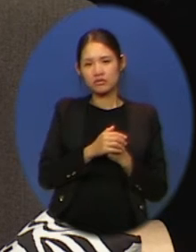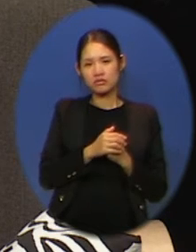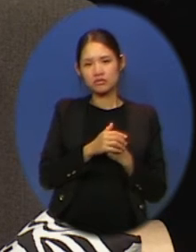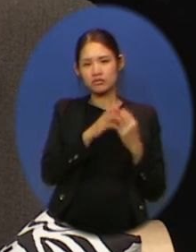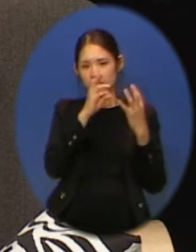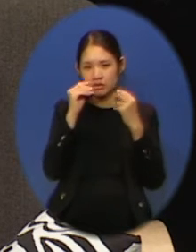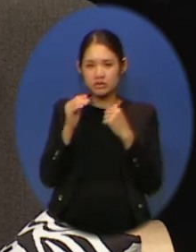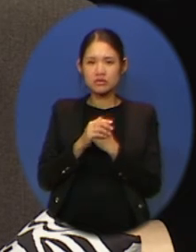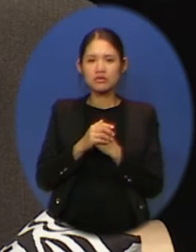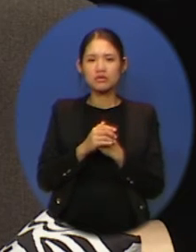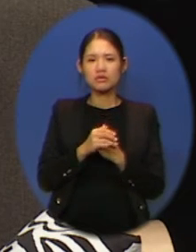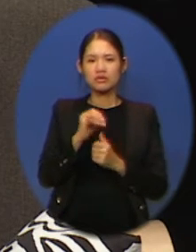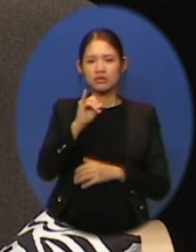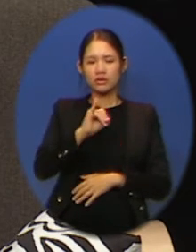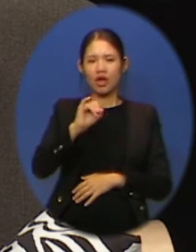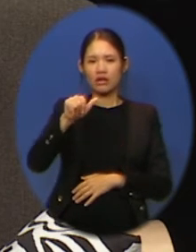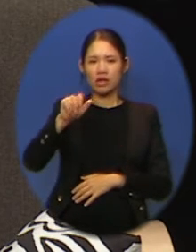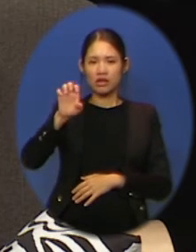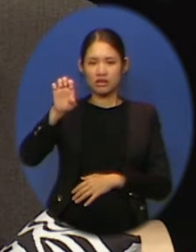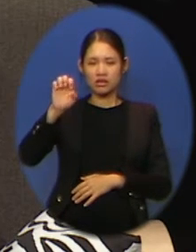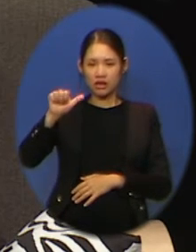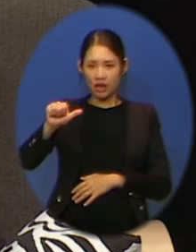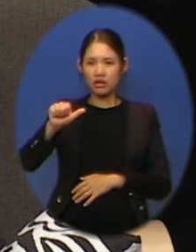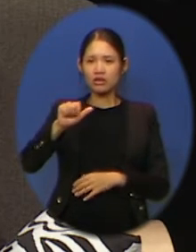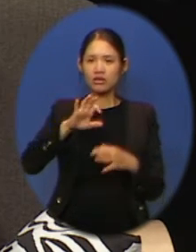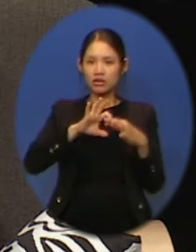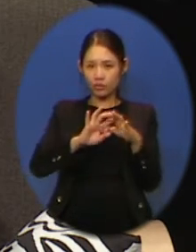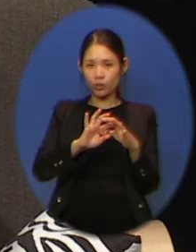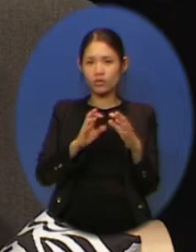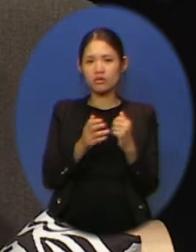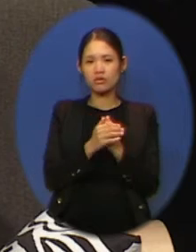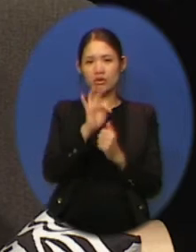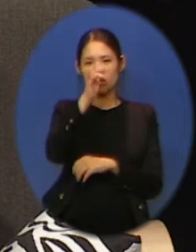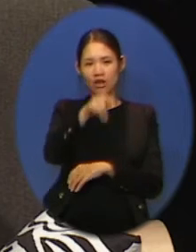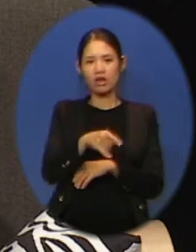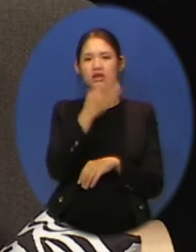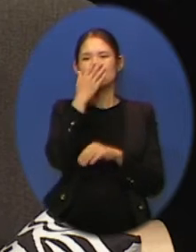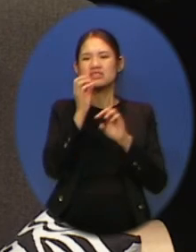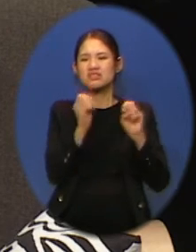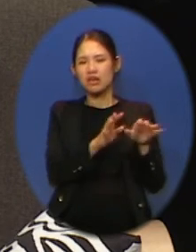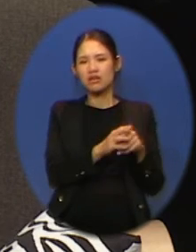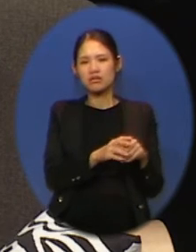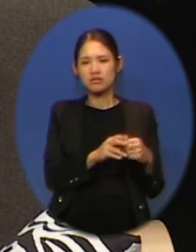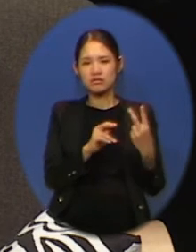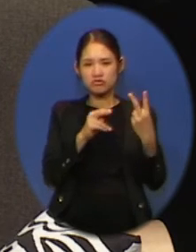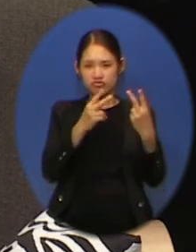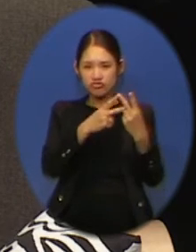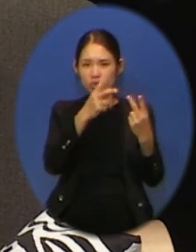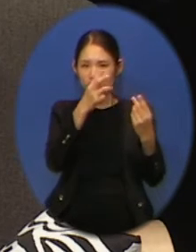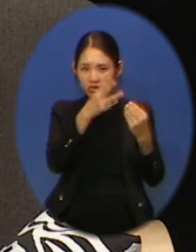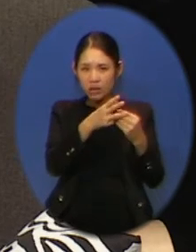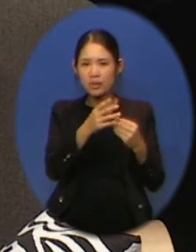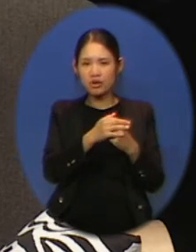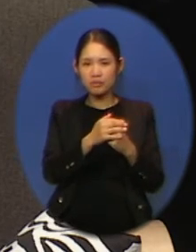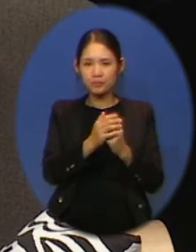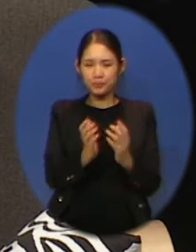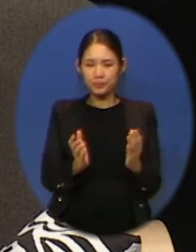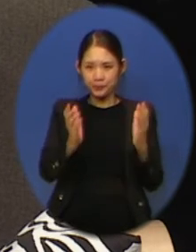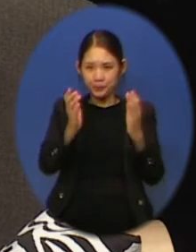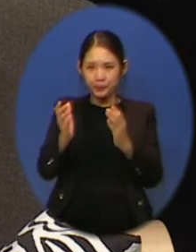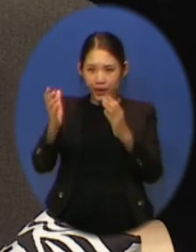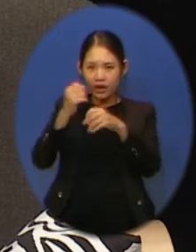이해가 가지만은 IAEA에 의해서 핵 쓰레기를 2중, 3중으로 컨테이너에다가 했기 때문에 절대